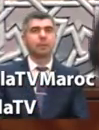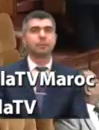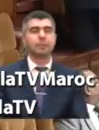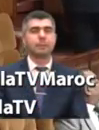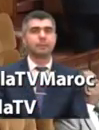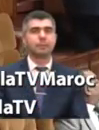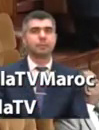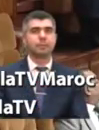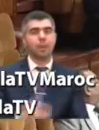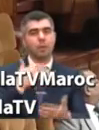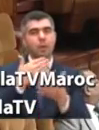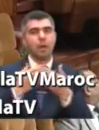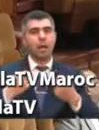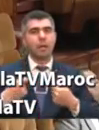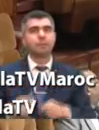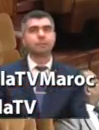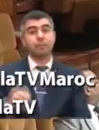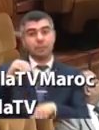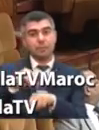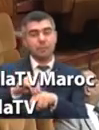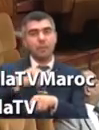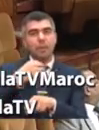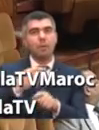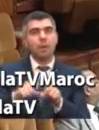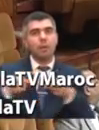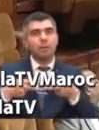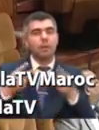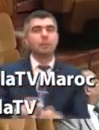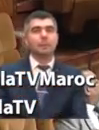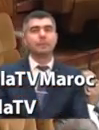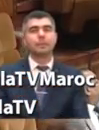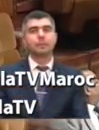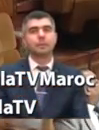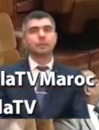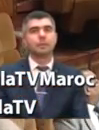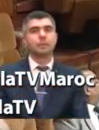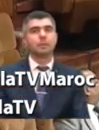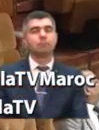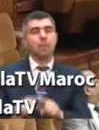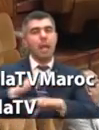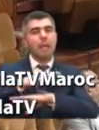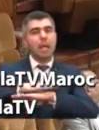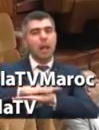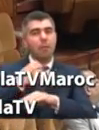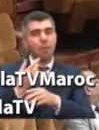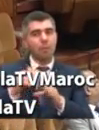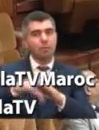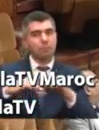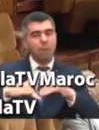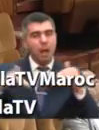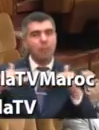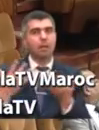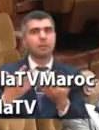تفضل. شكرا سيد الرئيس. مرة أخرى لا أقول في إطار الاحترام ما بين المؤسسة الدستورية لبعضها البعض